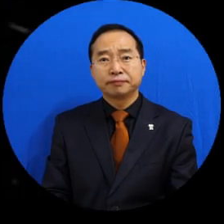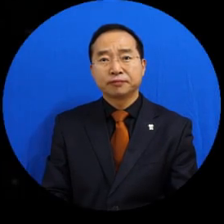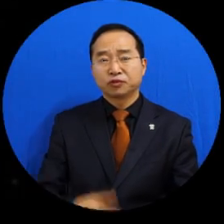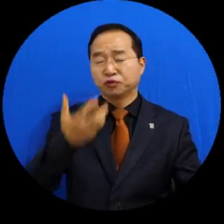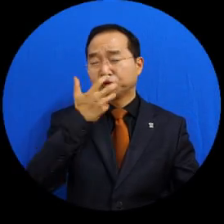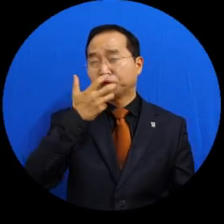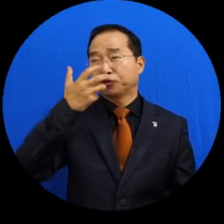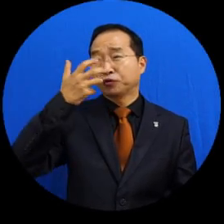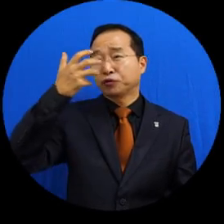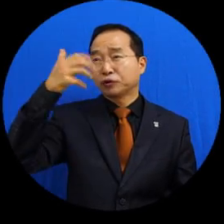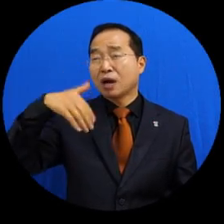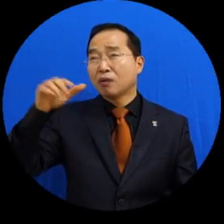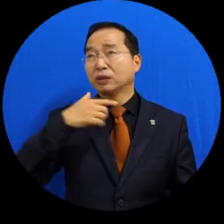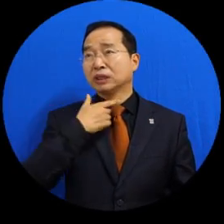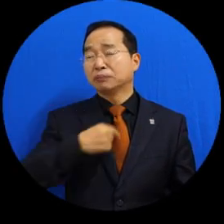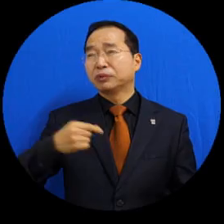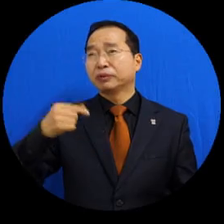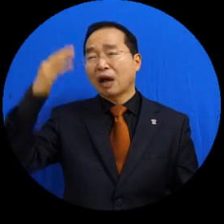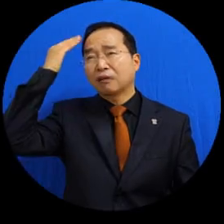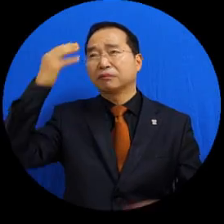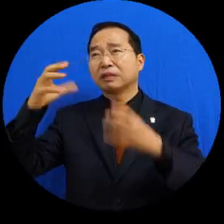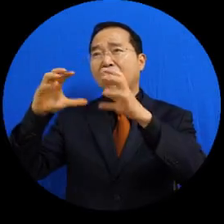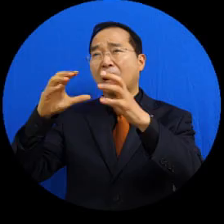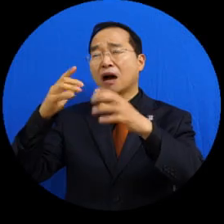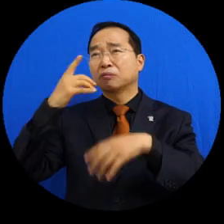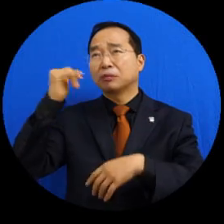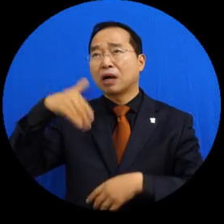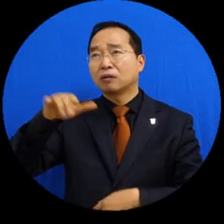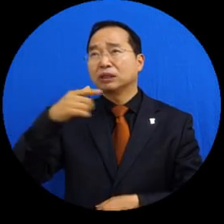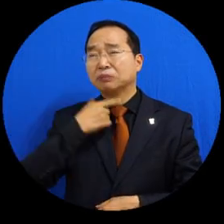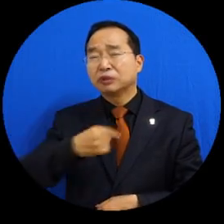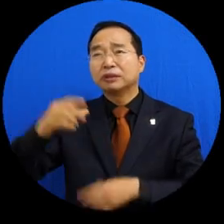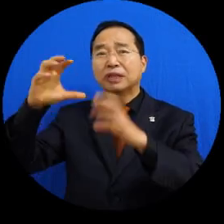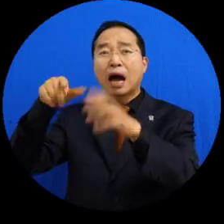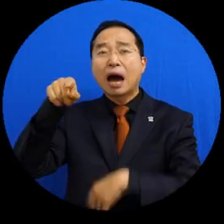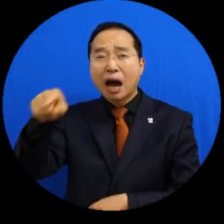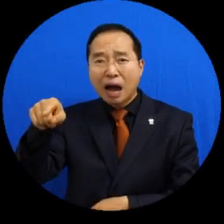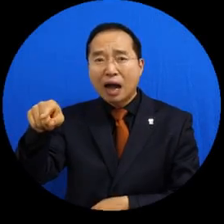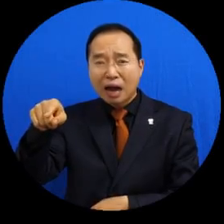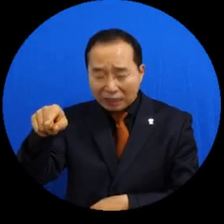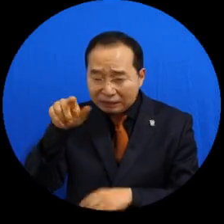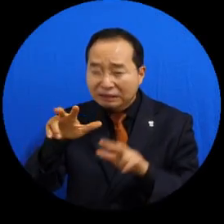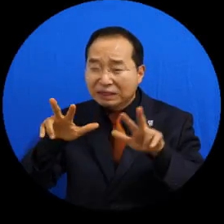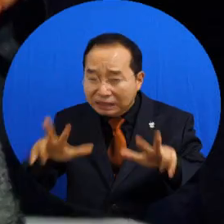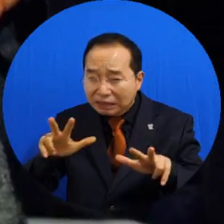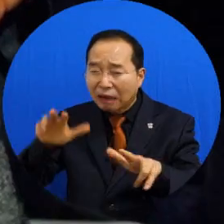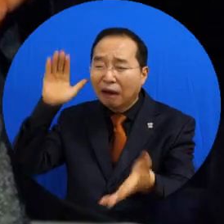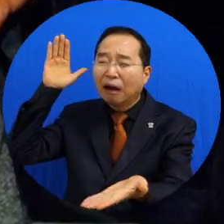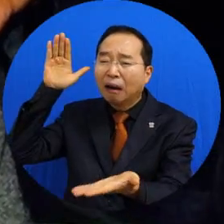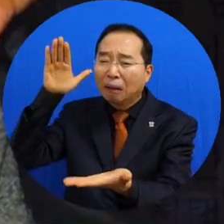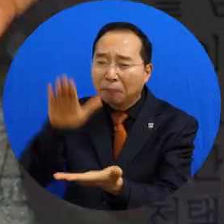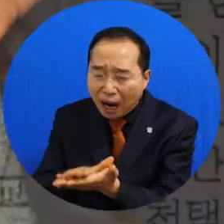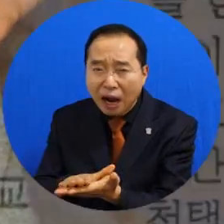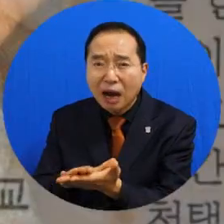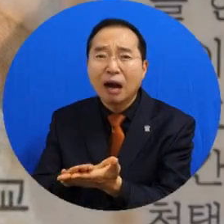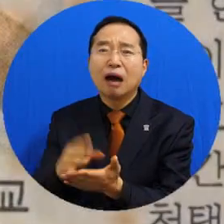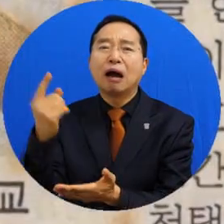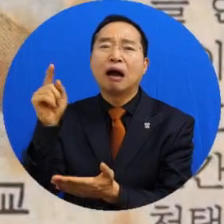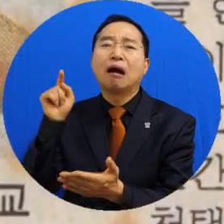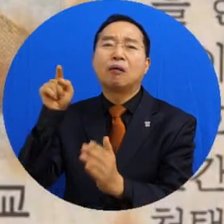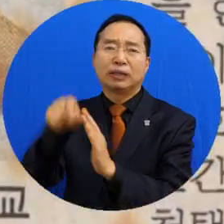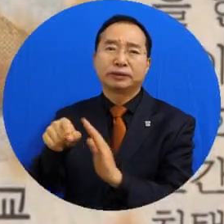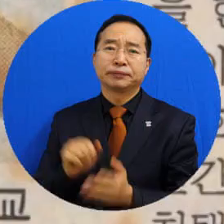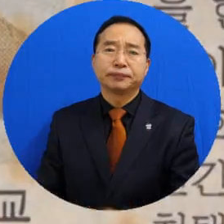꿈에나 그려볼 수 있었던 조국. 이제야 부모들이 그렇게도 가보고 싶어했던 조국의 땅내음을 맡을 수 있게 됐습니다. 이렇게